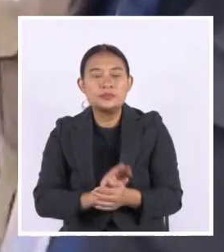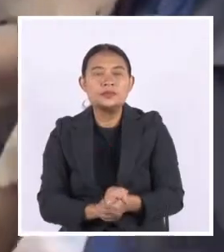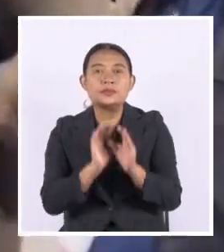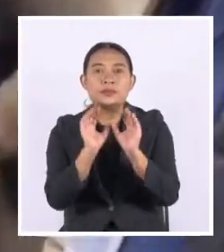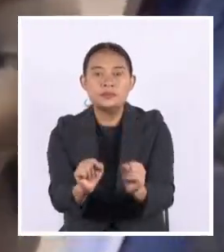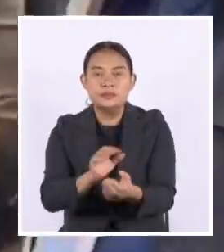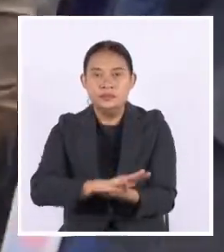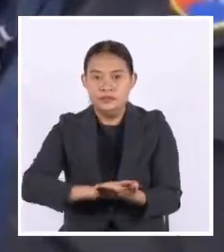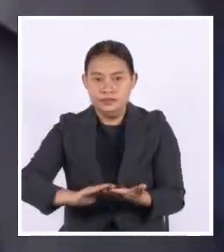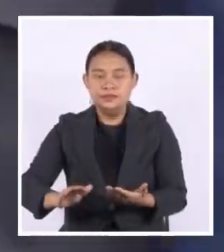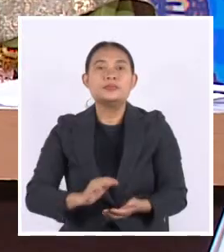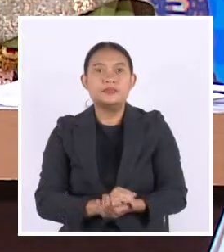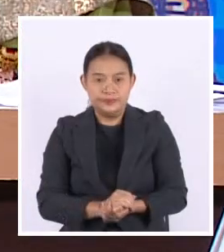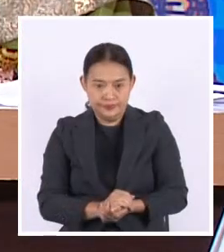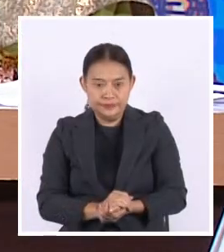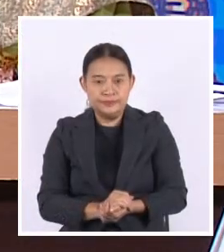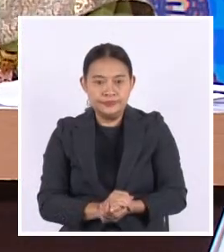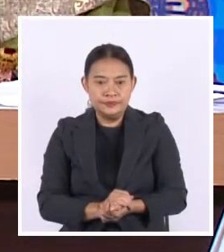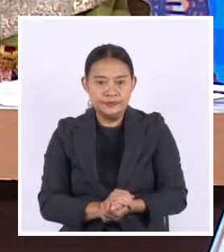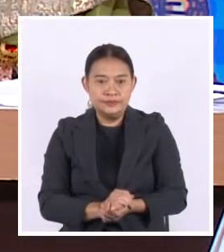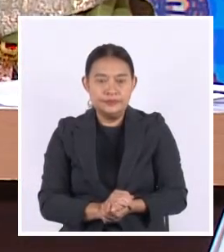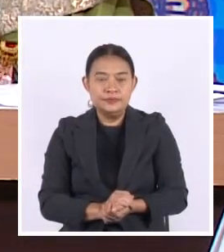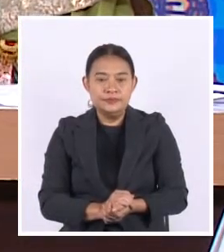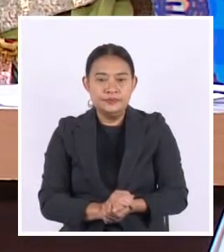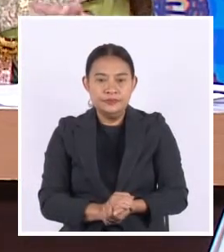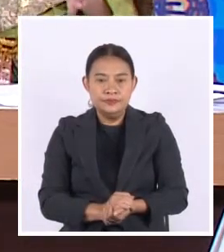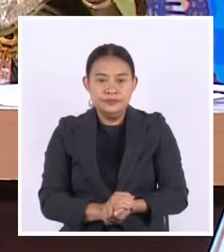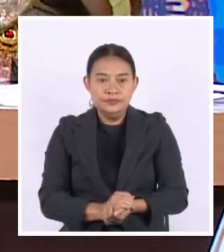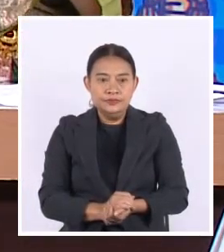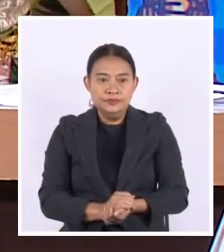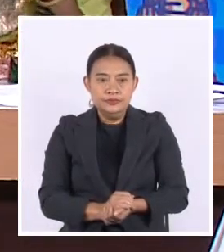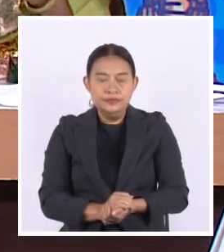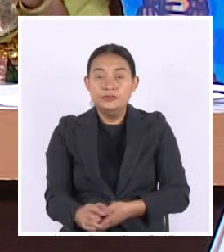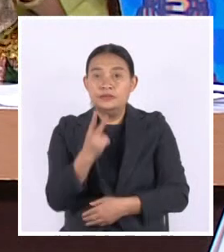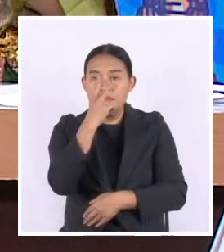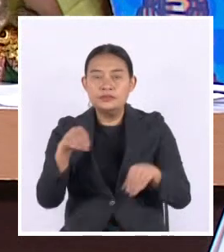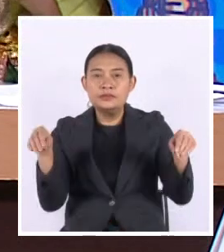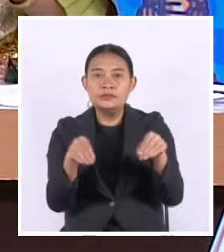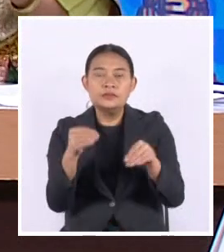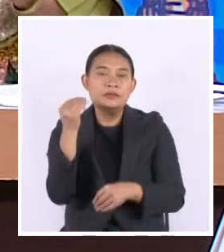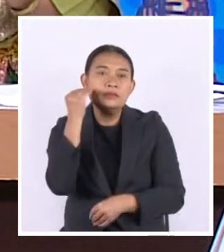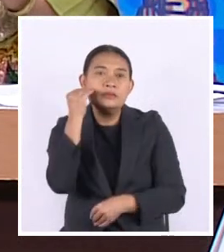ร้อย เอามาอีกสักคลั่งนึงแล้วกันค่ะอันนี้เนี่ยคนข้างบ้านเขาถ่ายคลิป